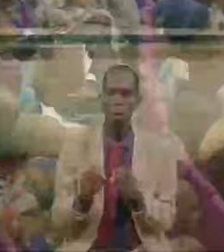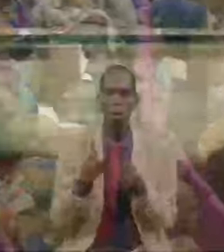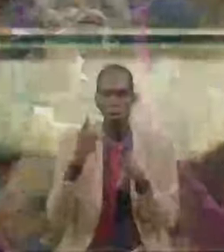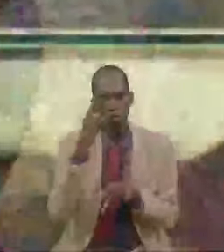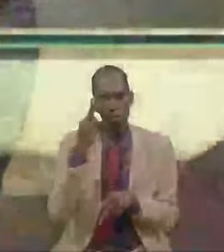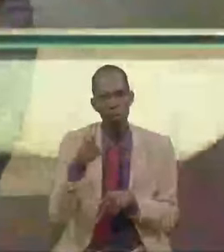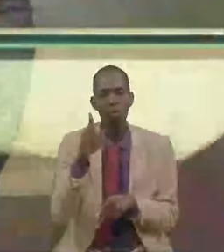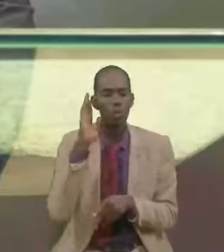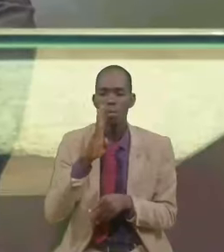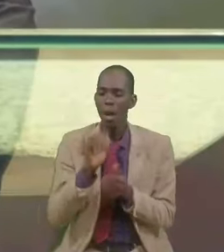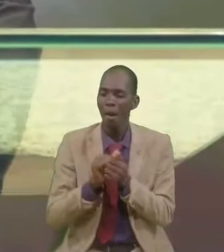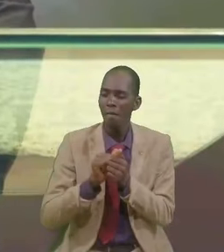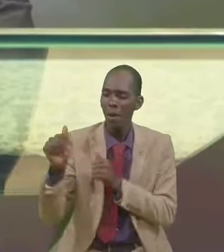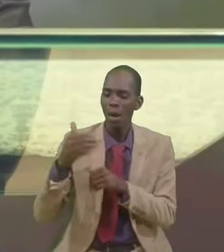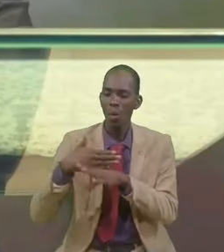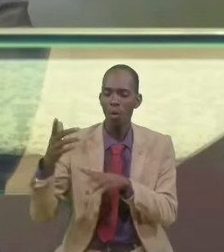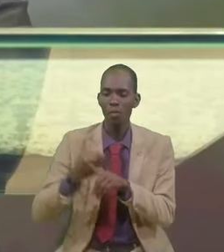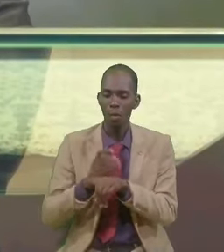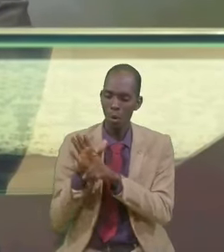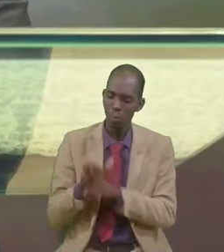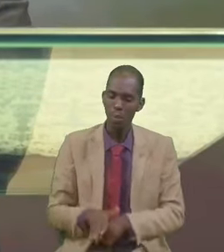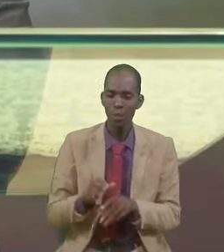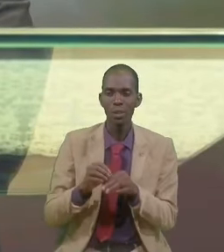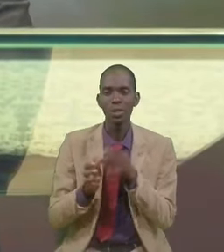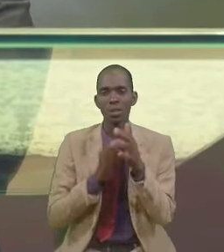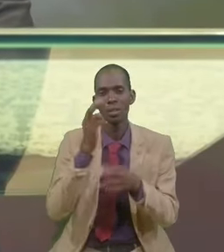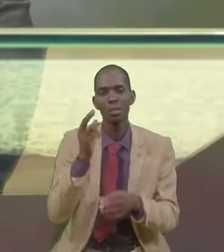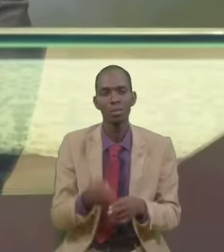Vous serez loin de l'oppression au nom de Jésus-Christ.